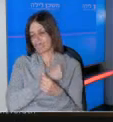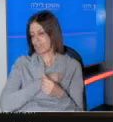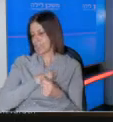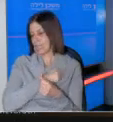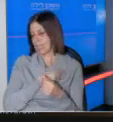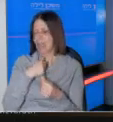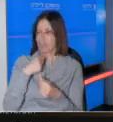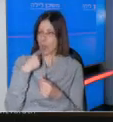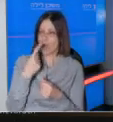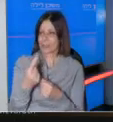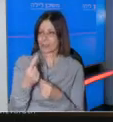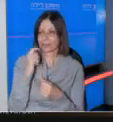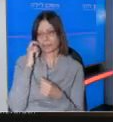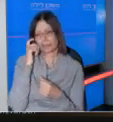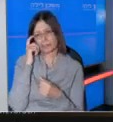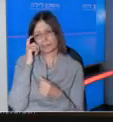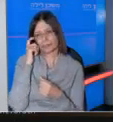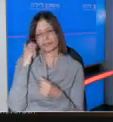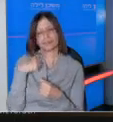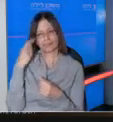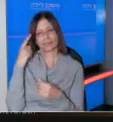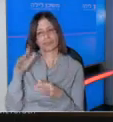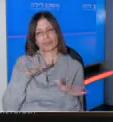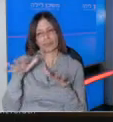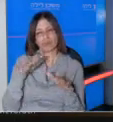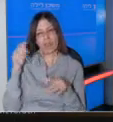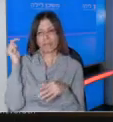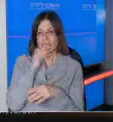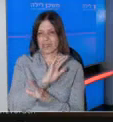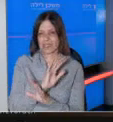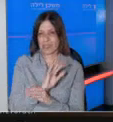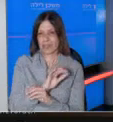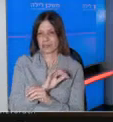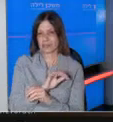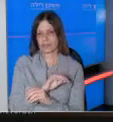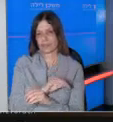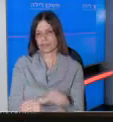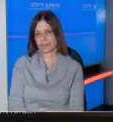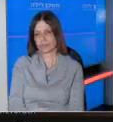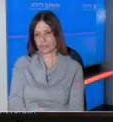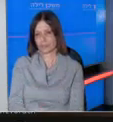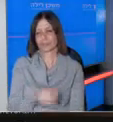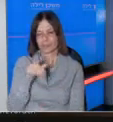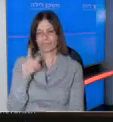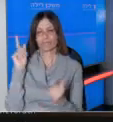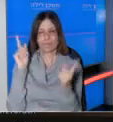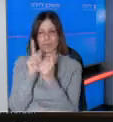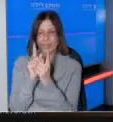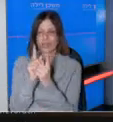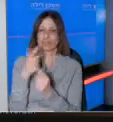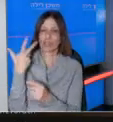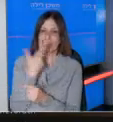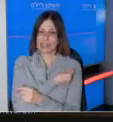אני אומר, אני חושב שהממשלה מפספסת לגמרי, וזה את הנגשת